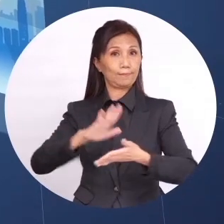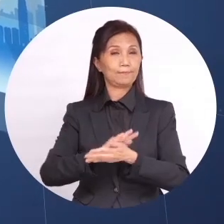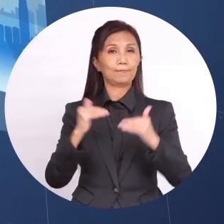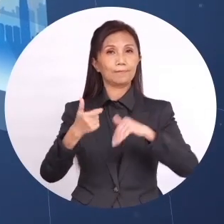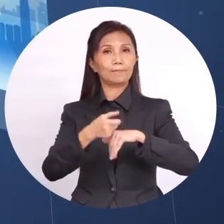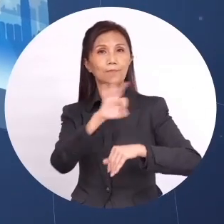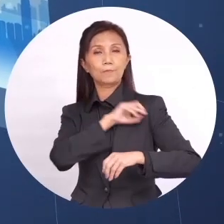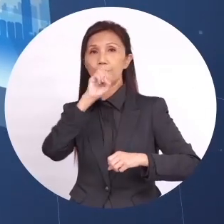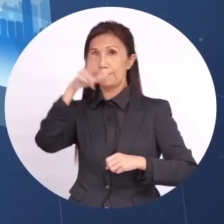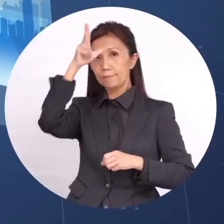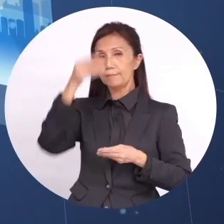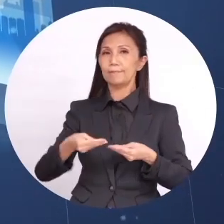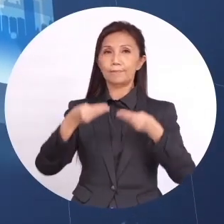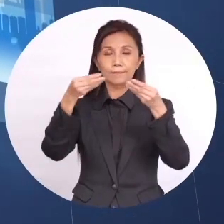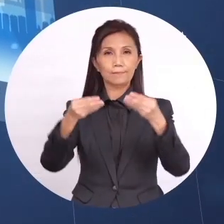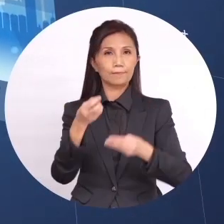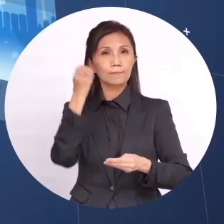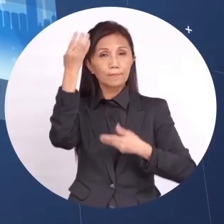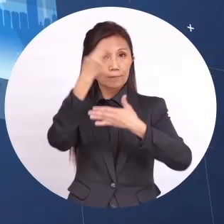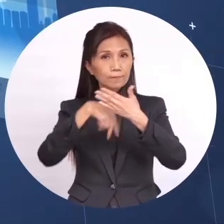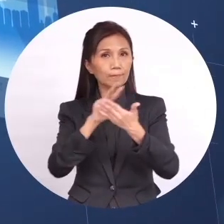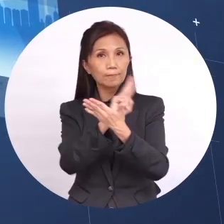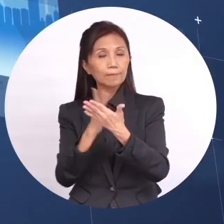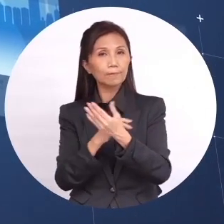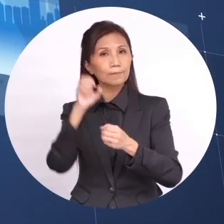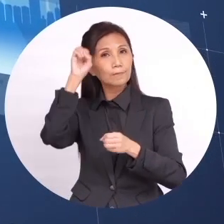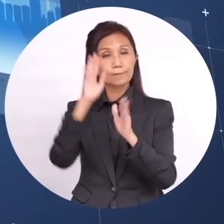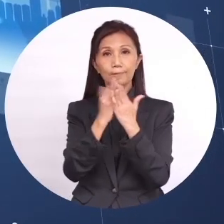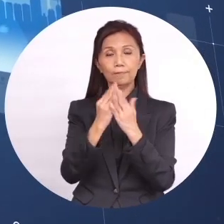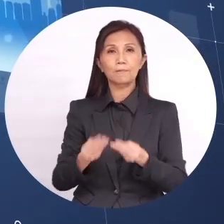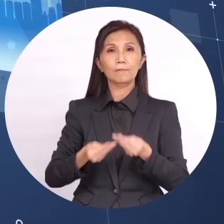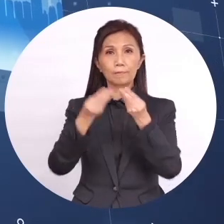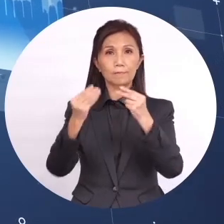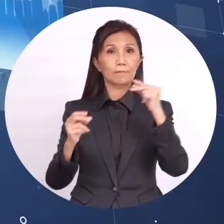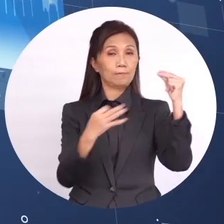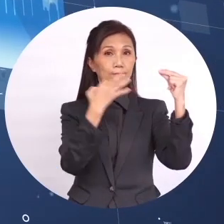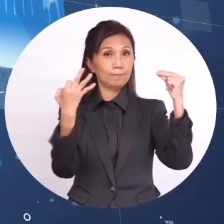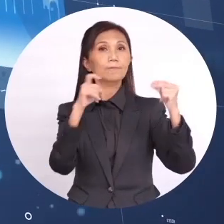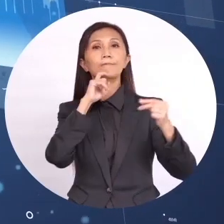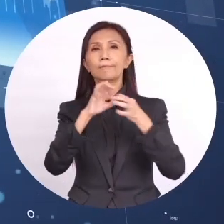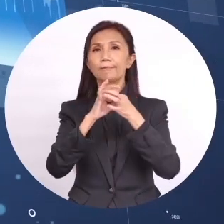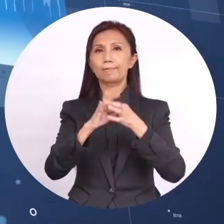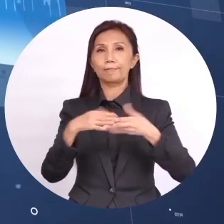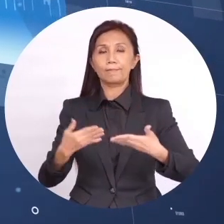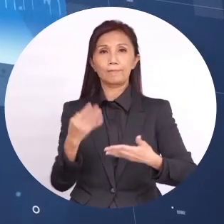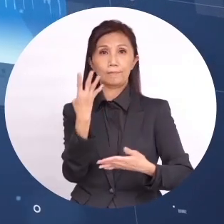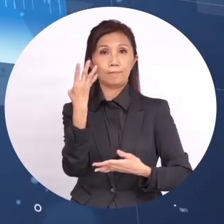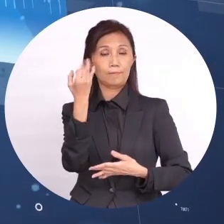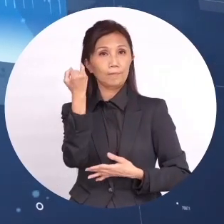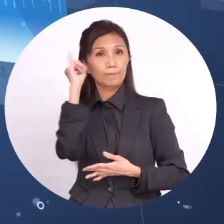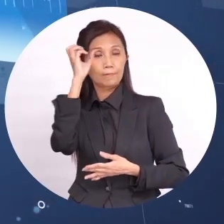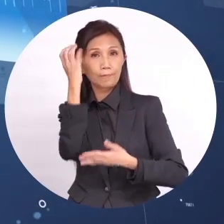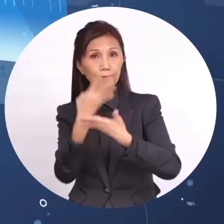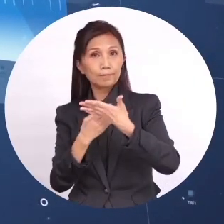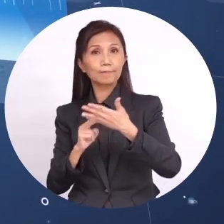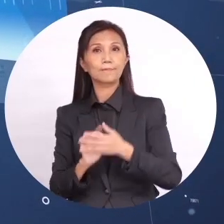平机会向政府提交了歧视条例检讨意见书，提出了73项有关改革现行4条反歧视条